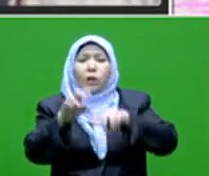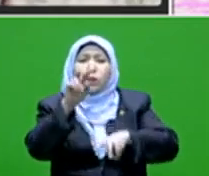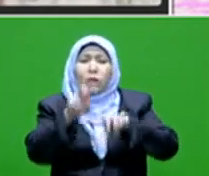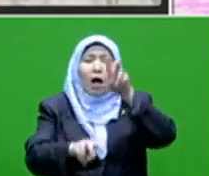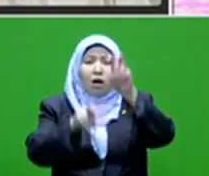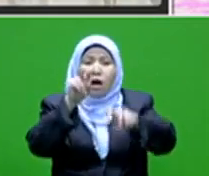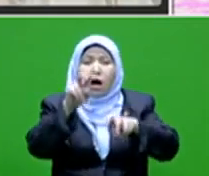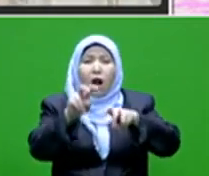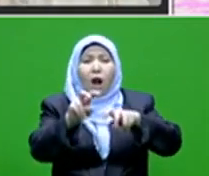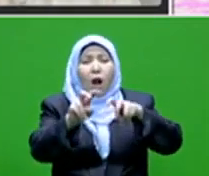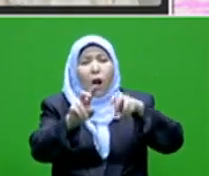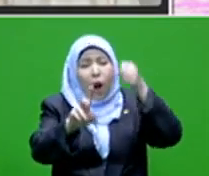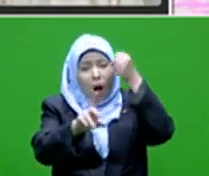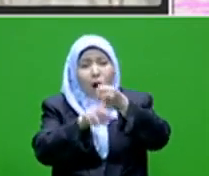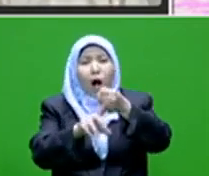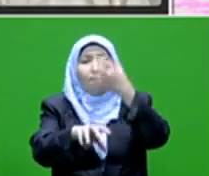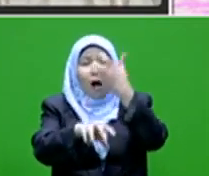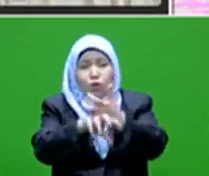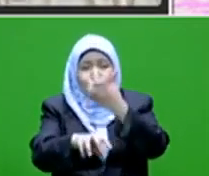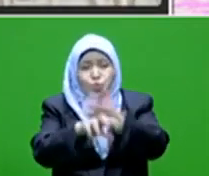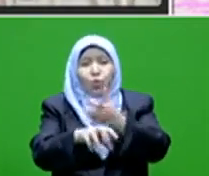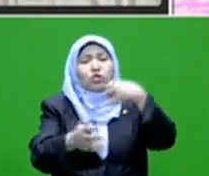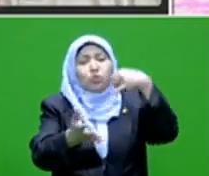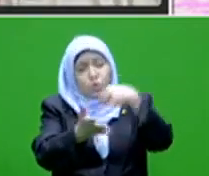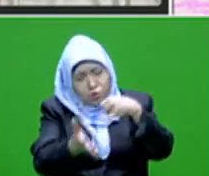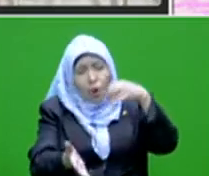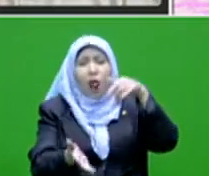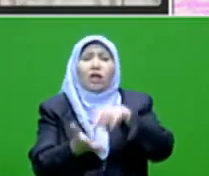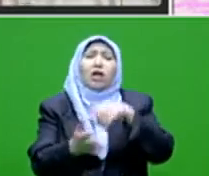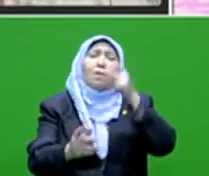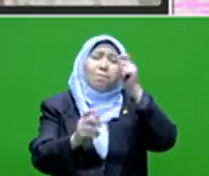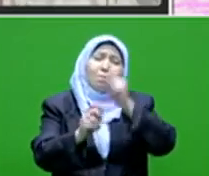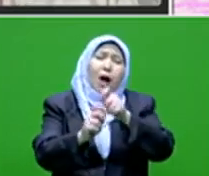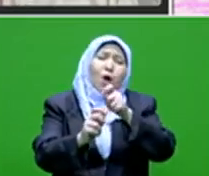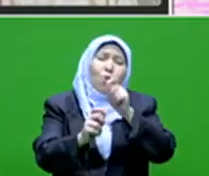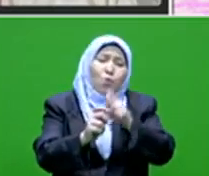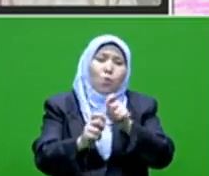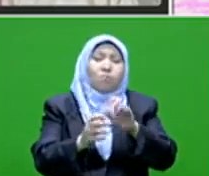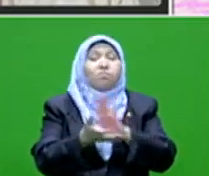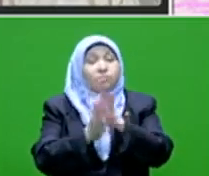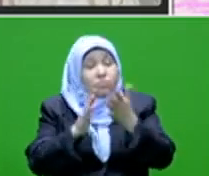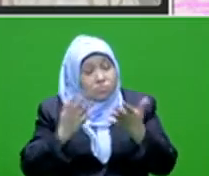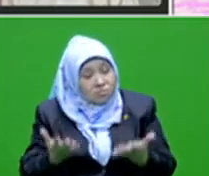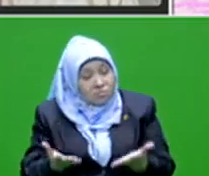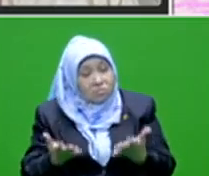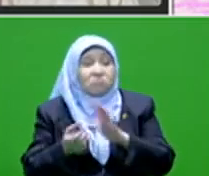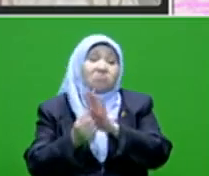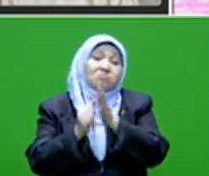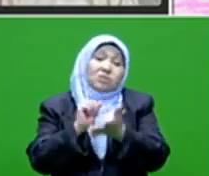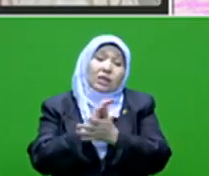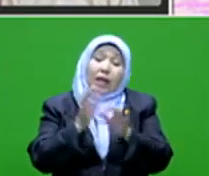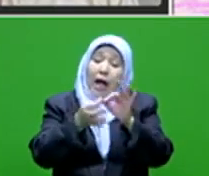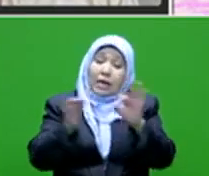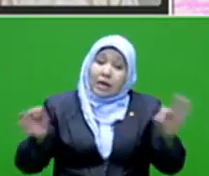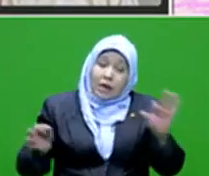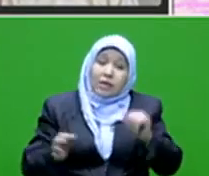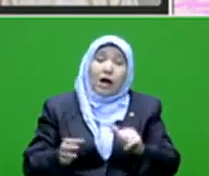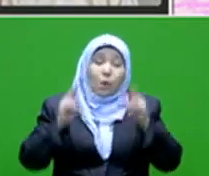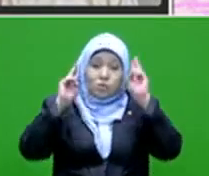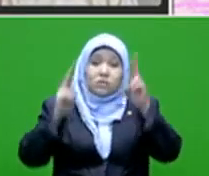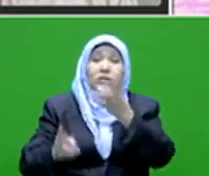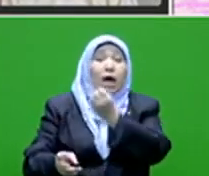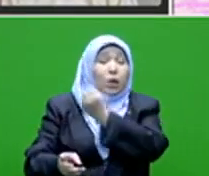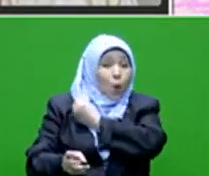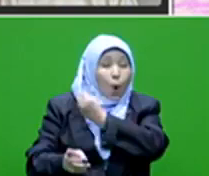langgar batu, kena cucuk paku pula. Cucuk paku. Pasal apa? Pasal dengan ayat yang Ustaz Tir baca sebentar